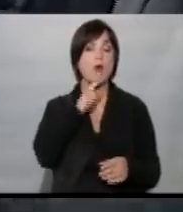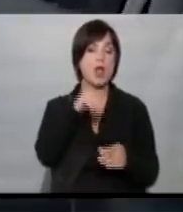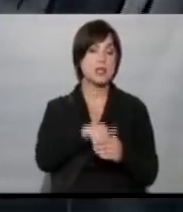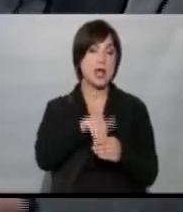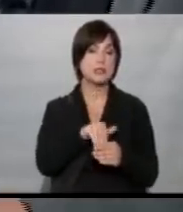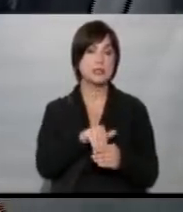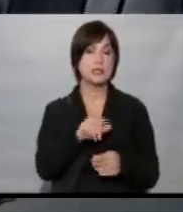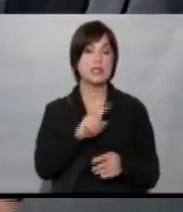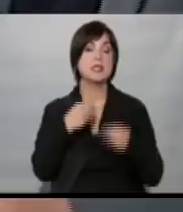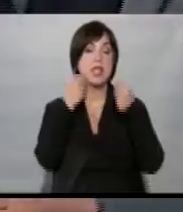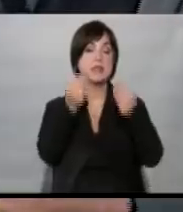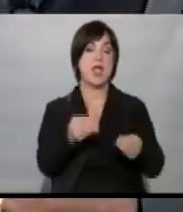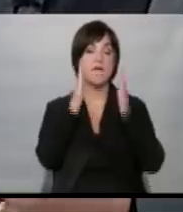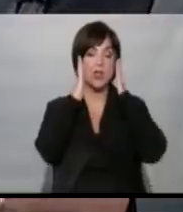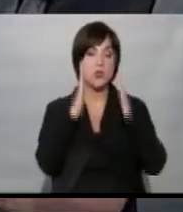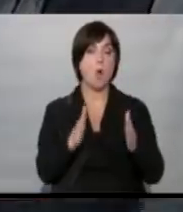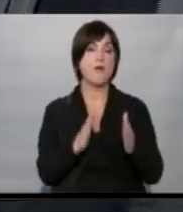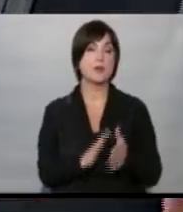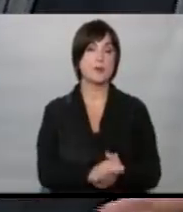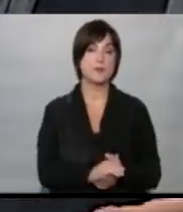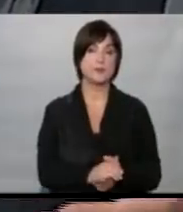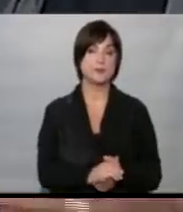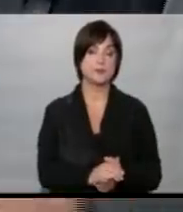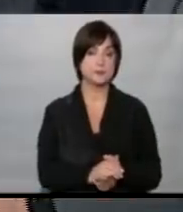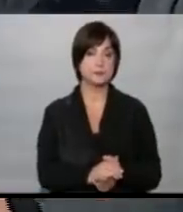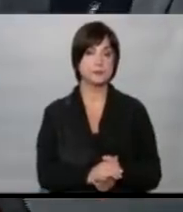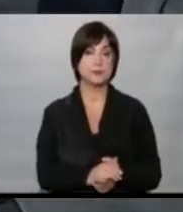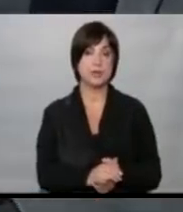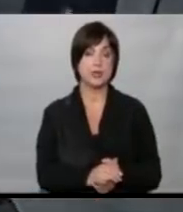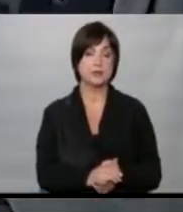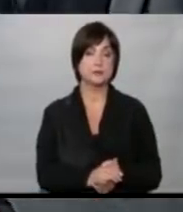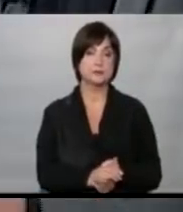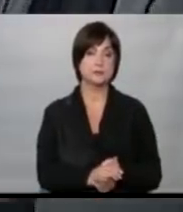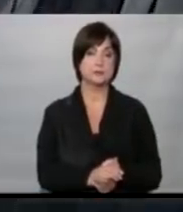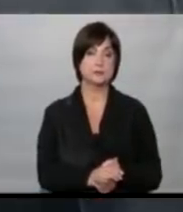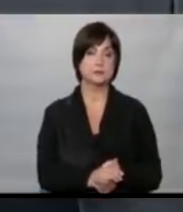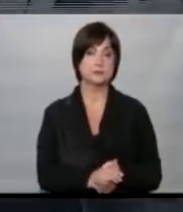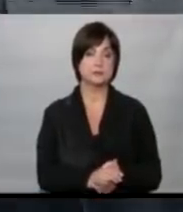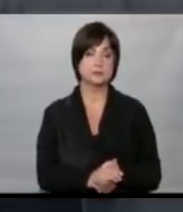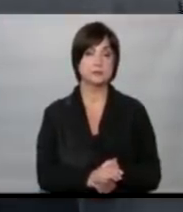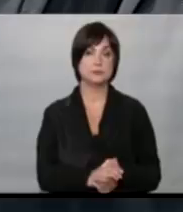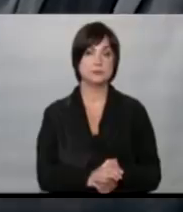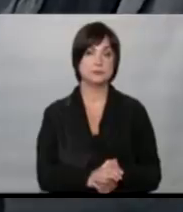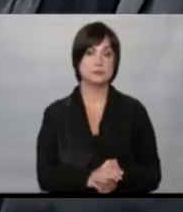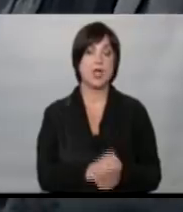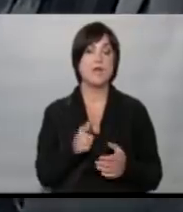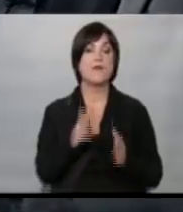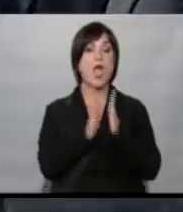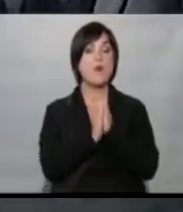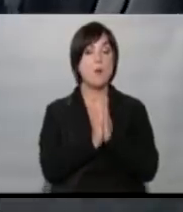истиот гласач не ти дава доверба сега тебе. Не ти дава доверба. Еве со ова. Ама не манипулирајте да сега, ве